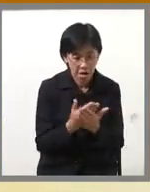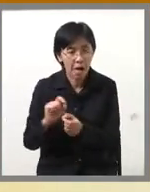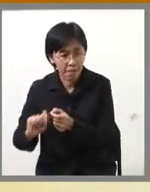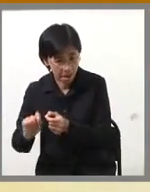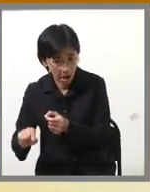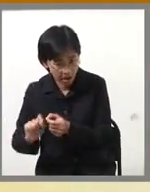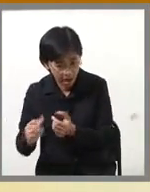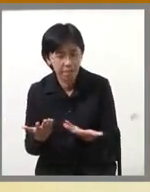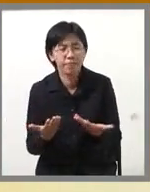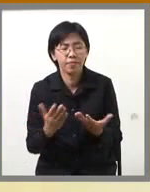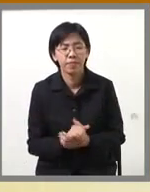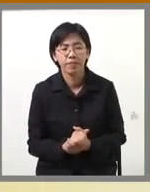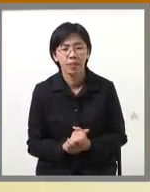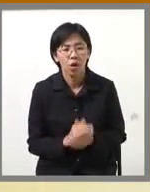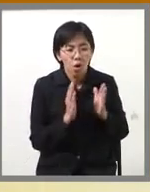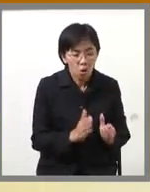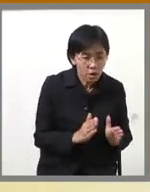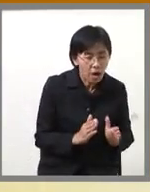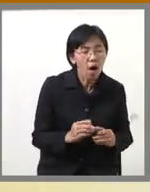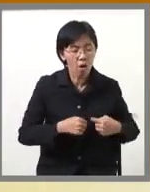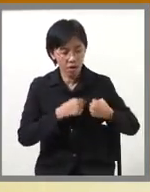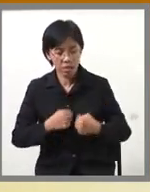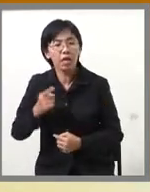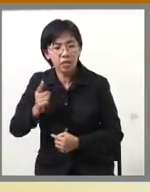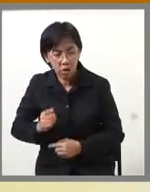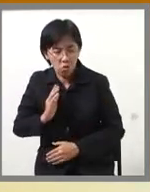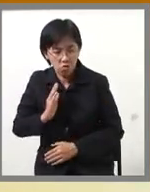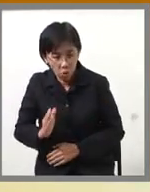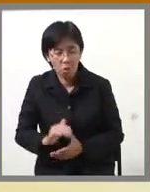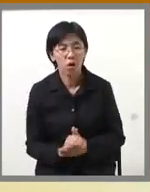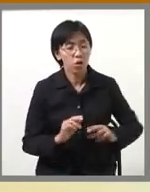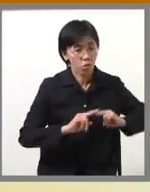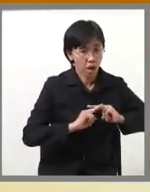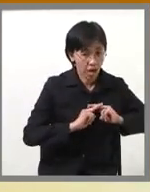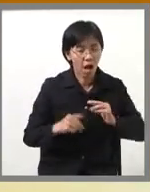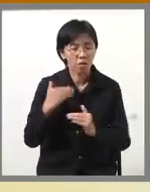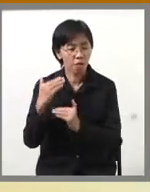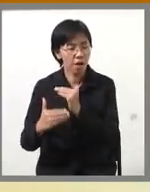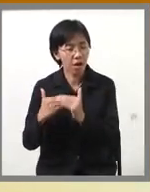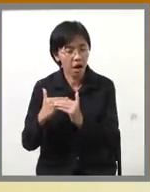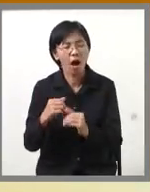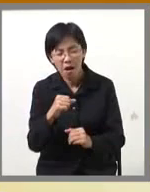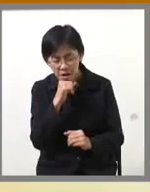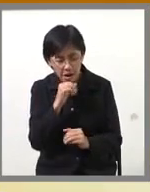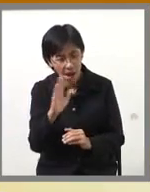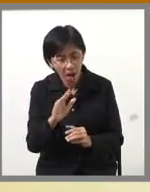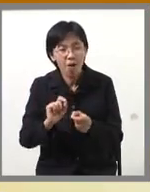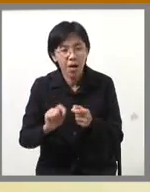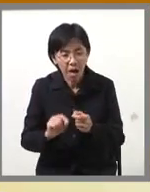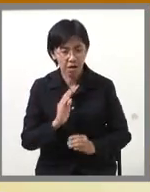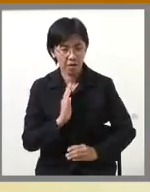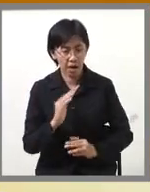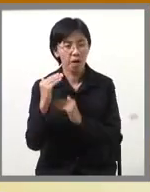ำด้วยความประหยัดบริหารคนทำด้วยความจริงใจซื่อสัตย์บริหารตัวเองต้องพัฒนาขยันประหยัด